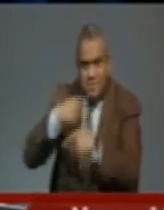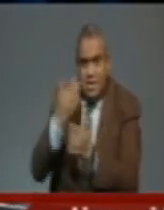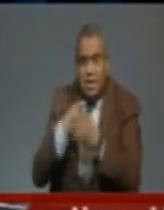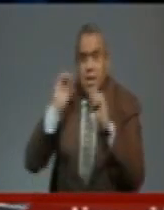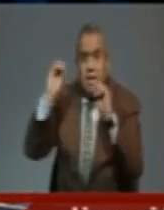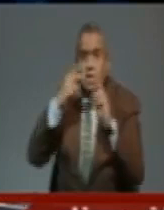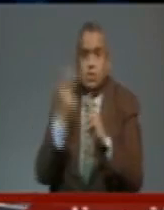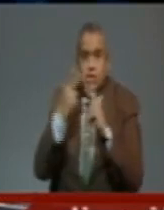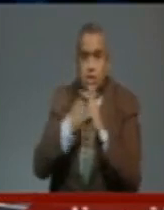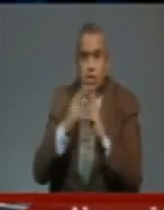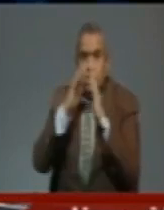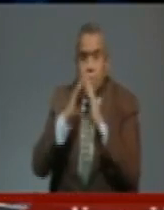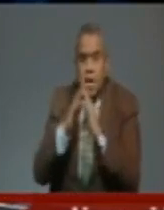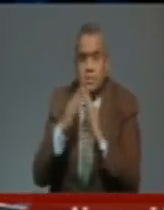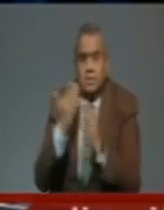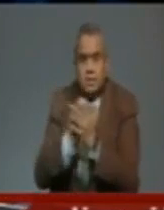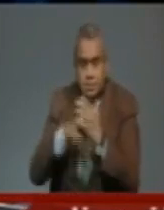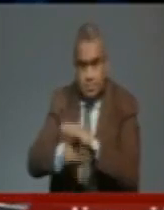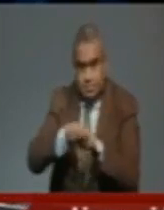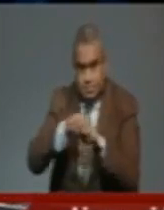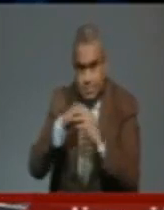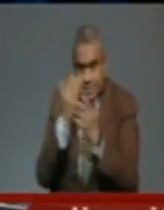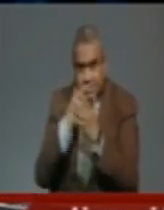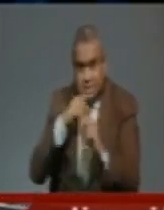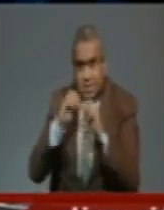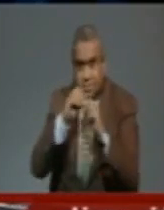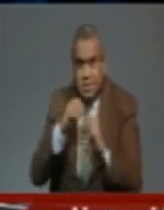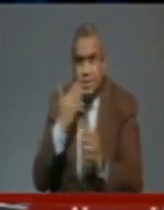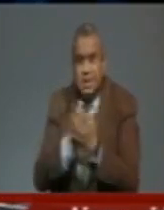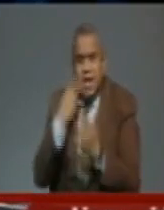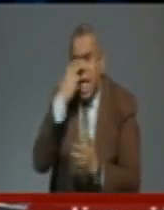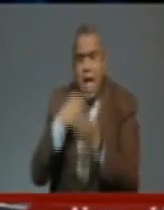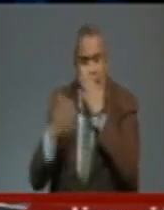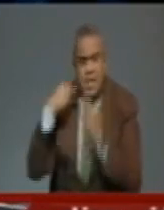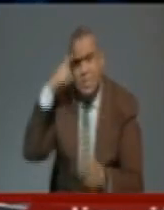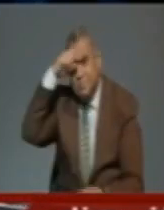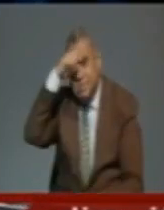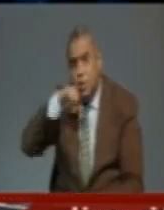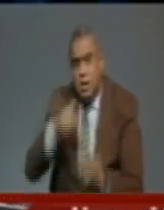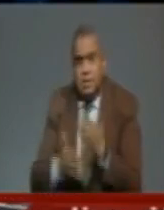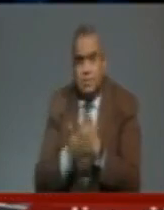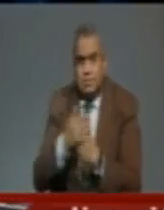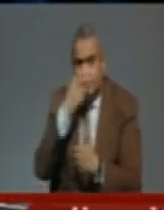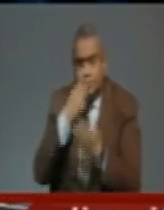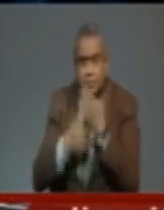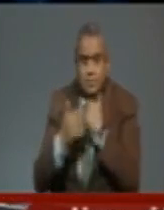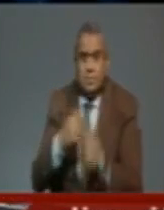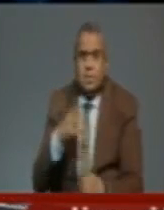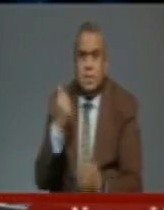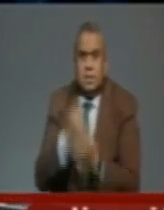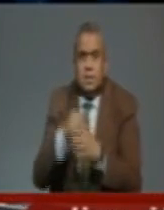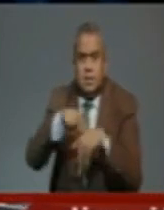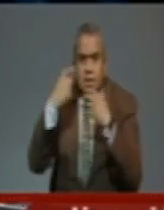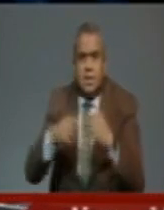احنا بدأنا نعمل حاجة مش في ظروف عادية خالص. لو قلت الكامل قول لي التاريخ بتاع ميناء